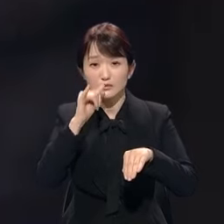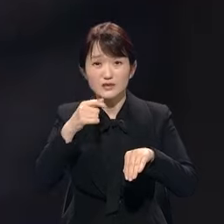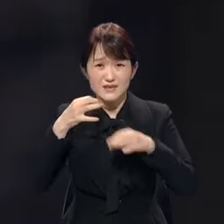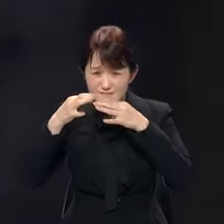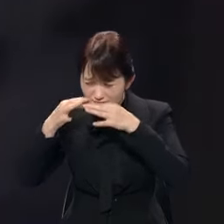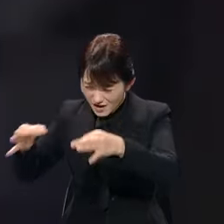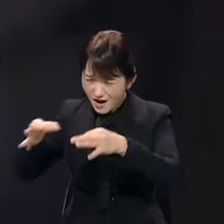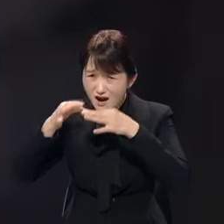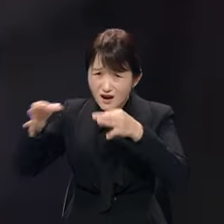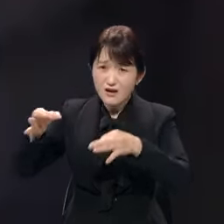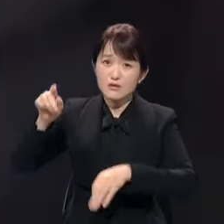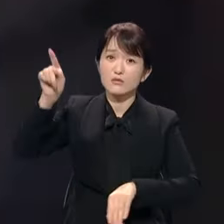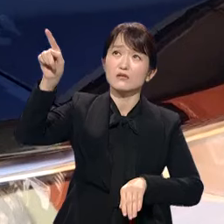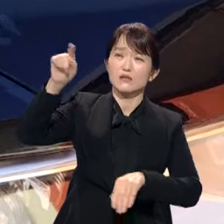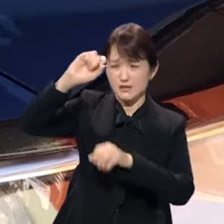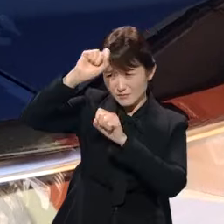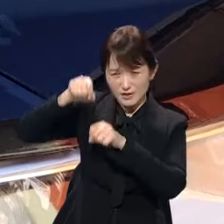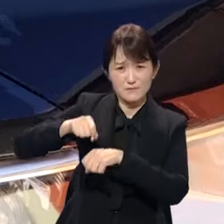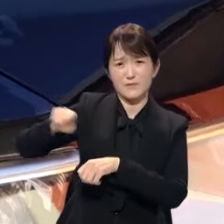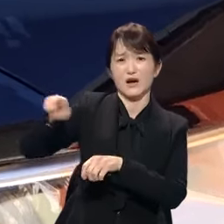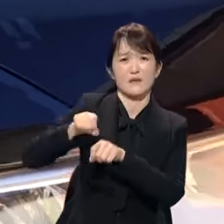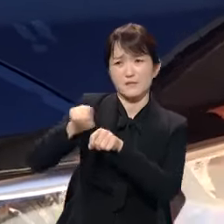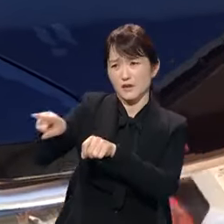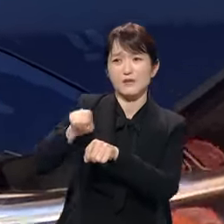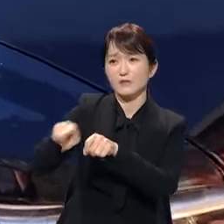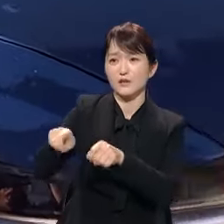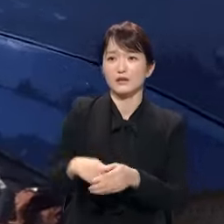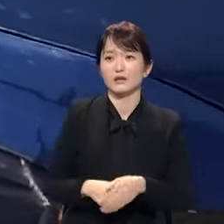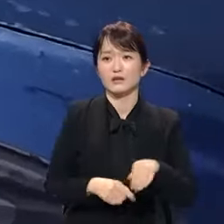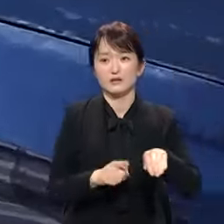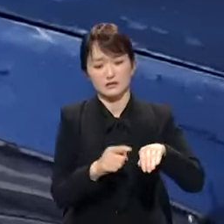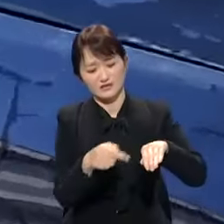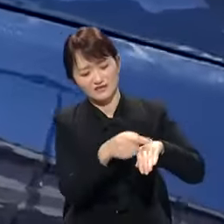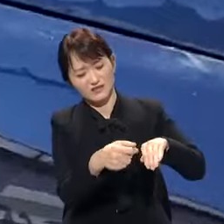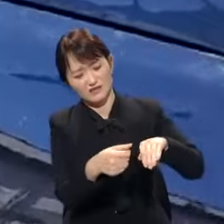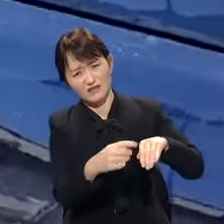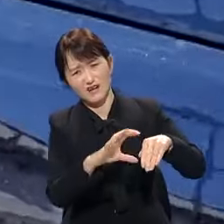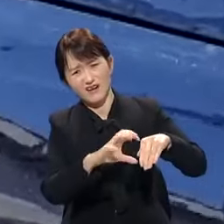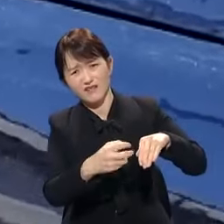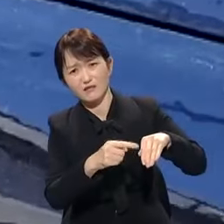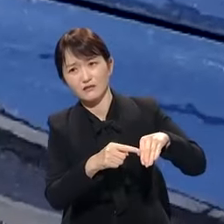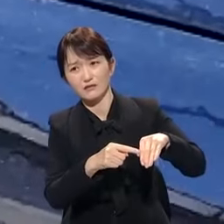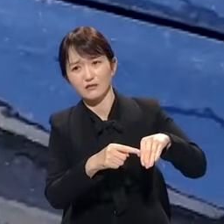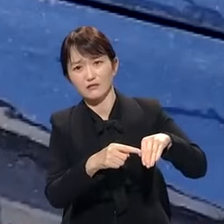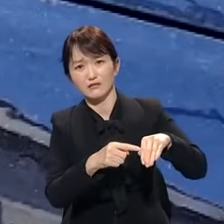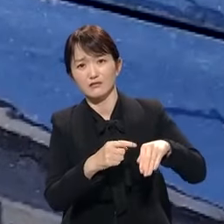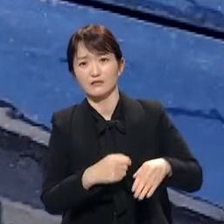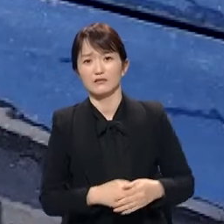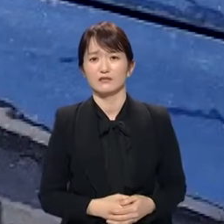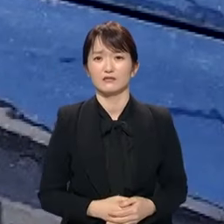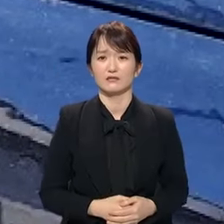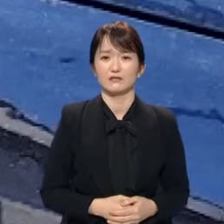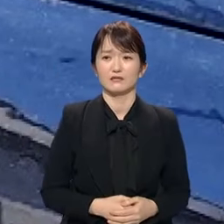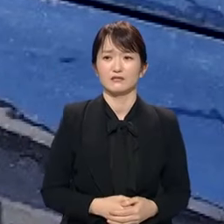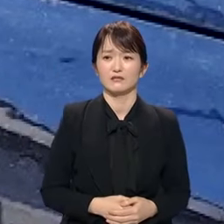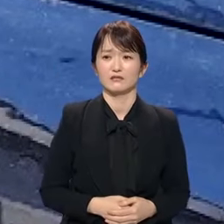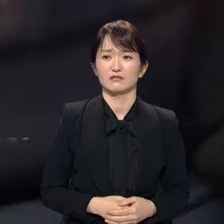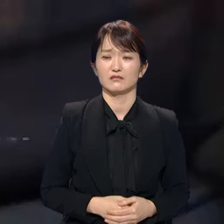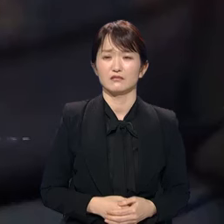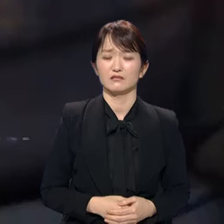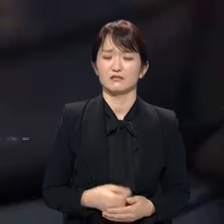소리를 막 지르더니 이제 허공에다가 그냥 발차기까지. 세상에, 남의 차를 갖다가 저 모양을 만들어 놨어.